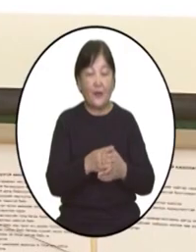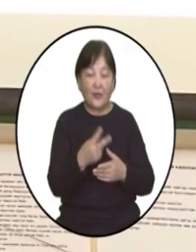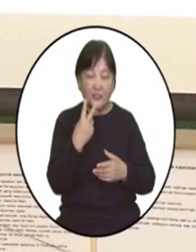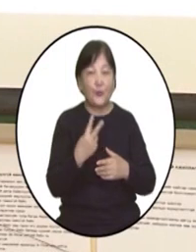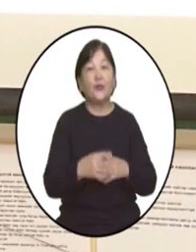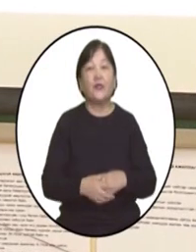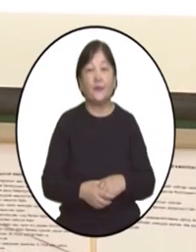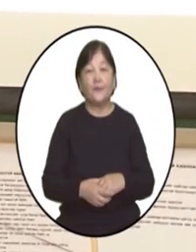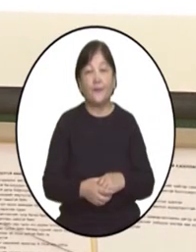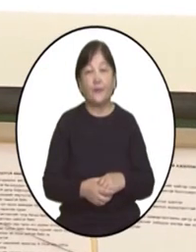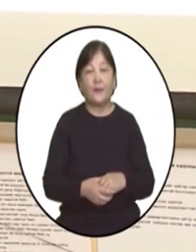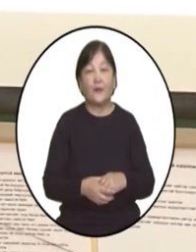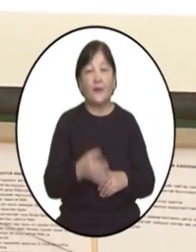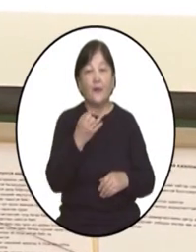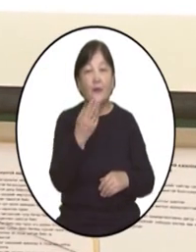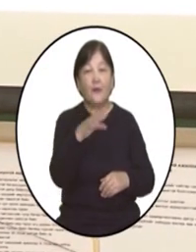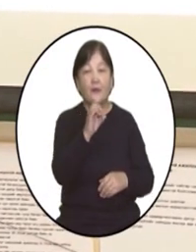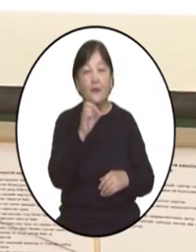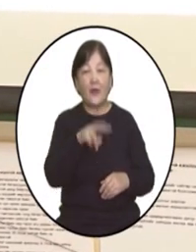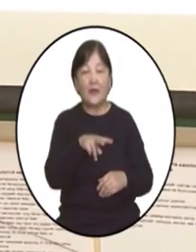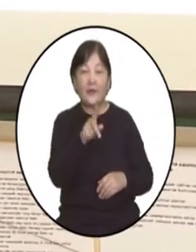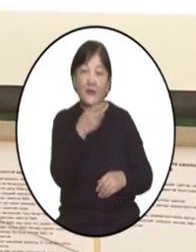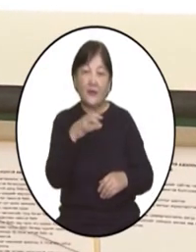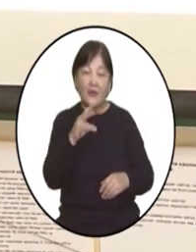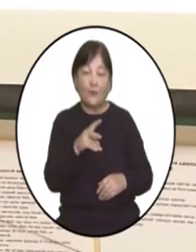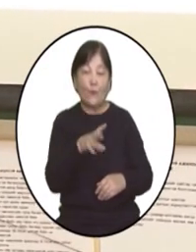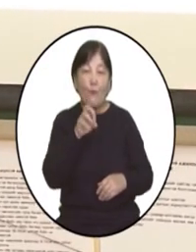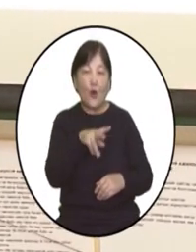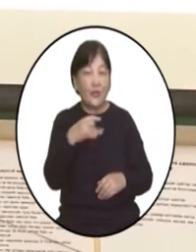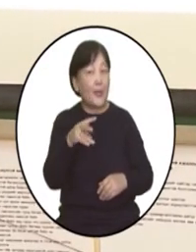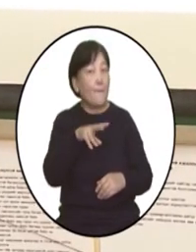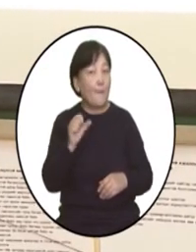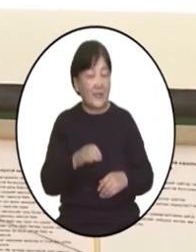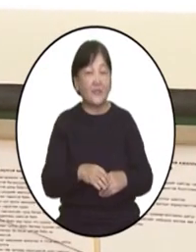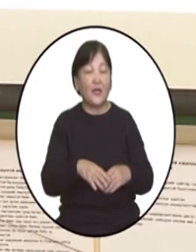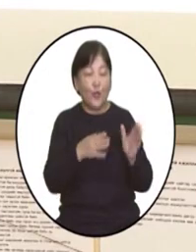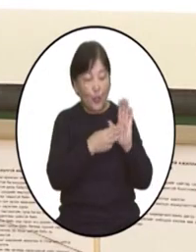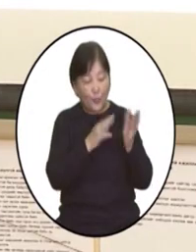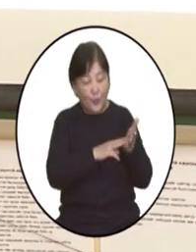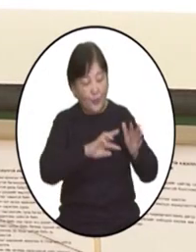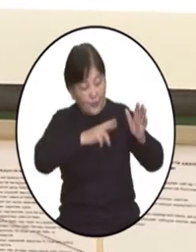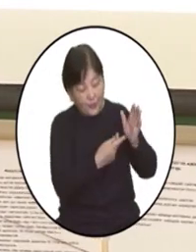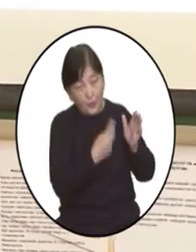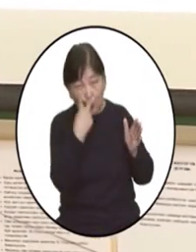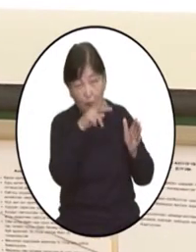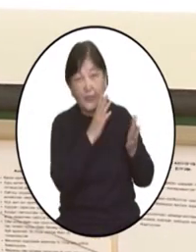Үүний дараа идеалын тэгштгэлээс моли масыг олох томьёоны гаргалгааг хийх нь.